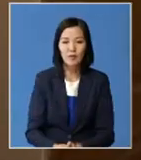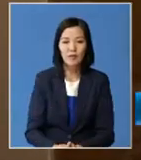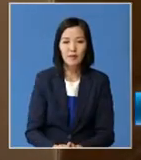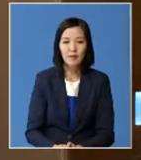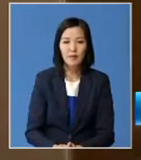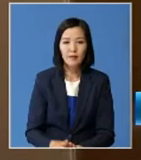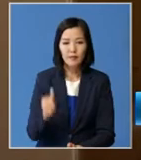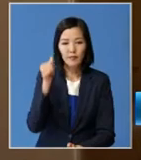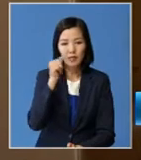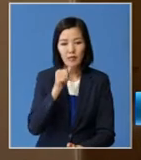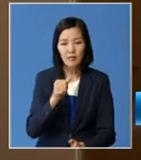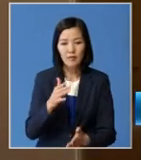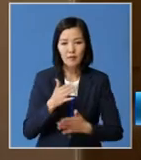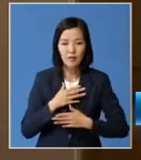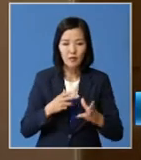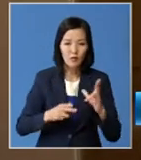Ертең біздің